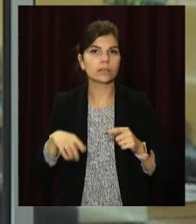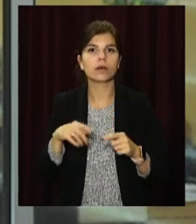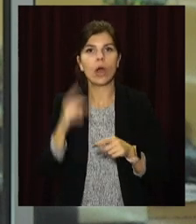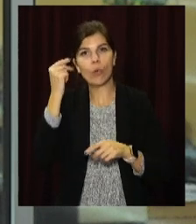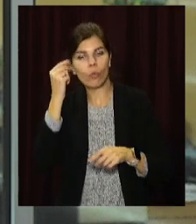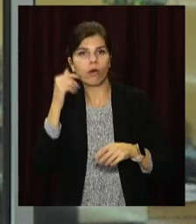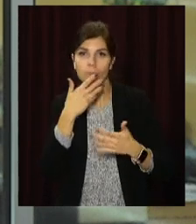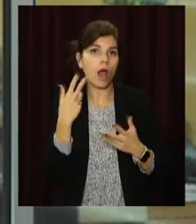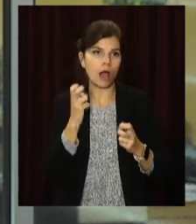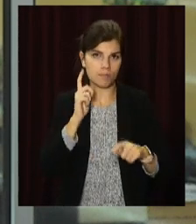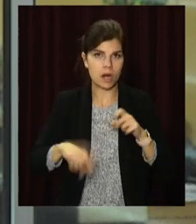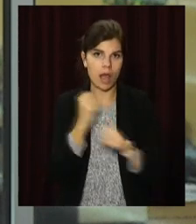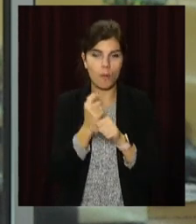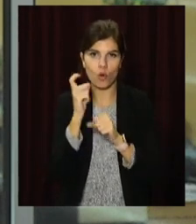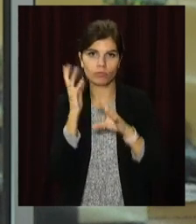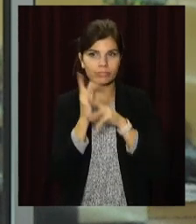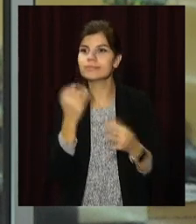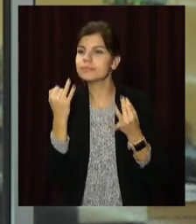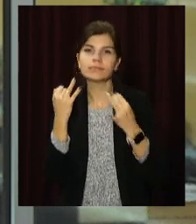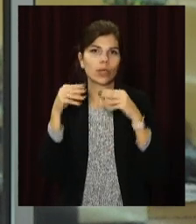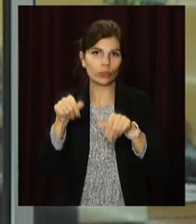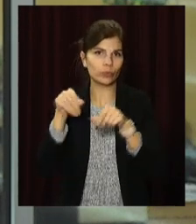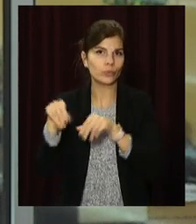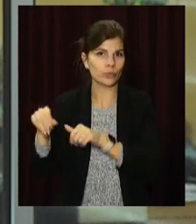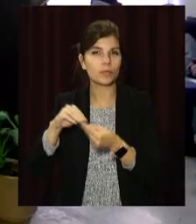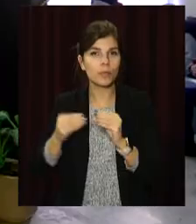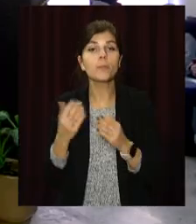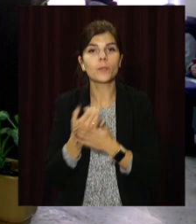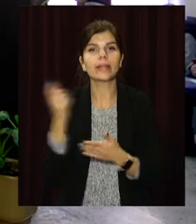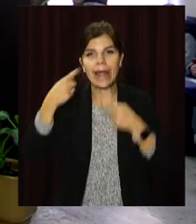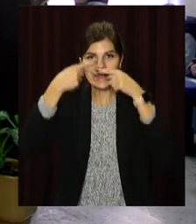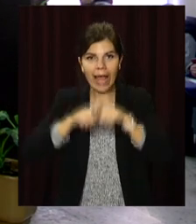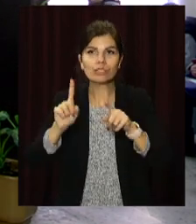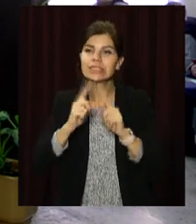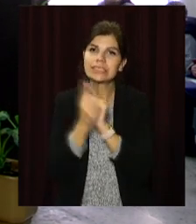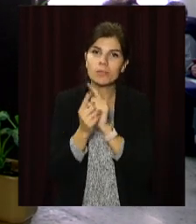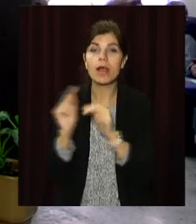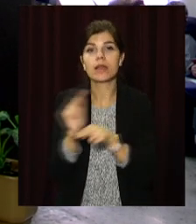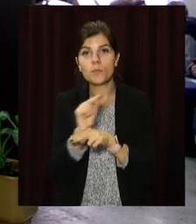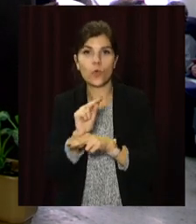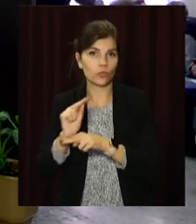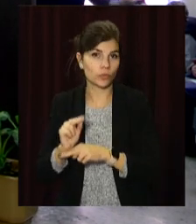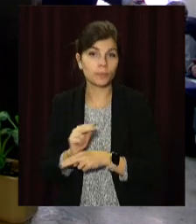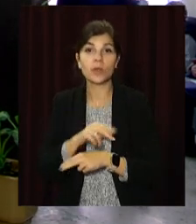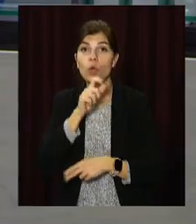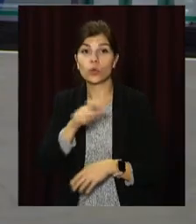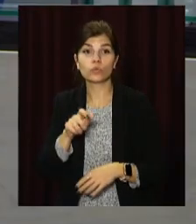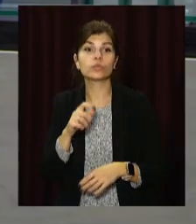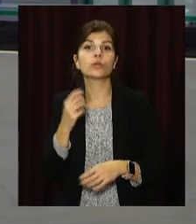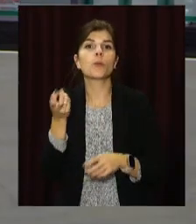послуги містянам ще зручніше. Подробиці у наступному сюжеті. Нові меблі, техніка, модернізоване